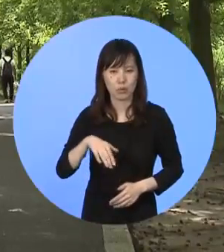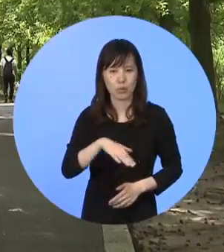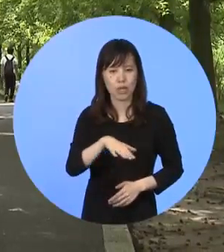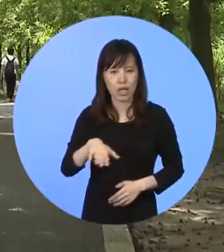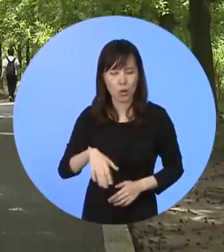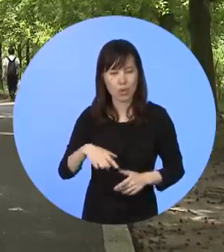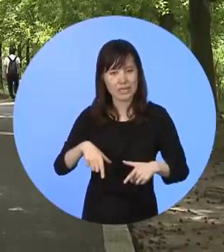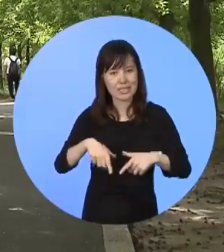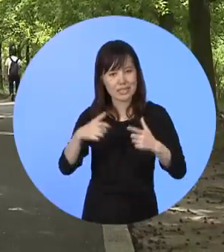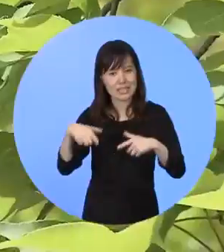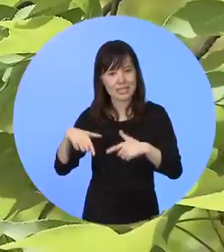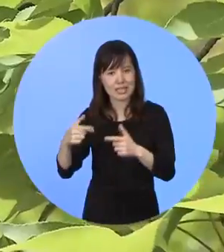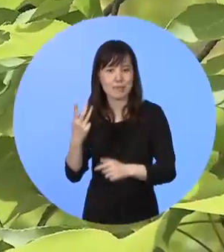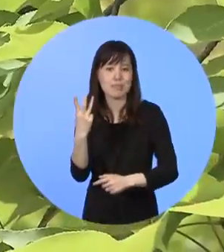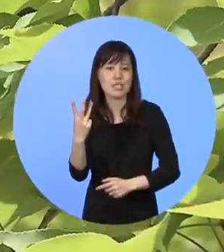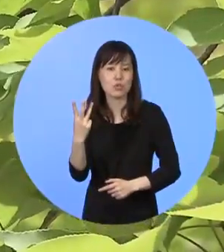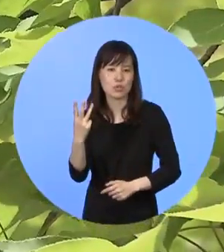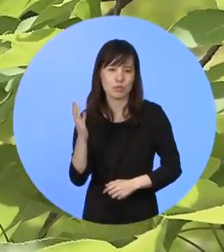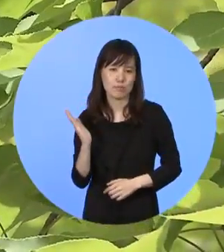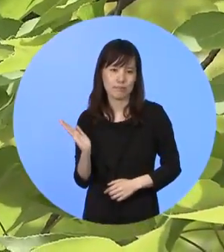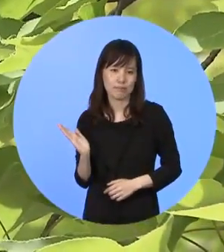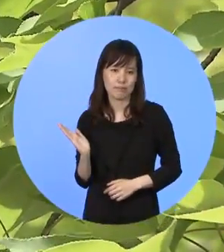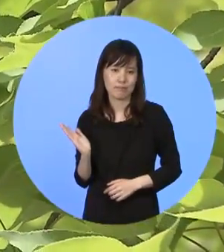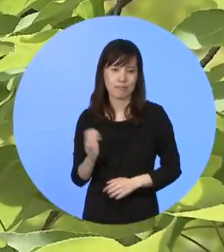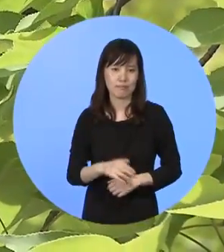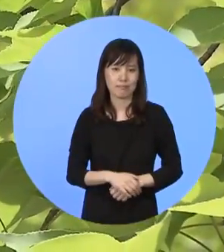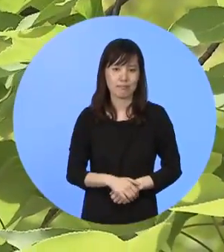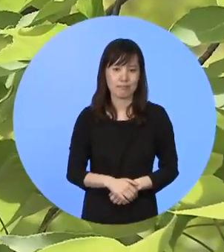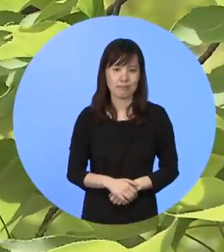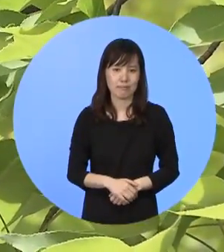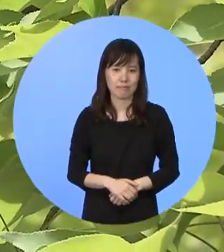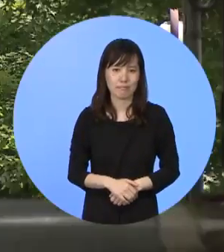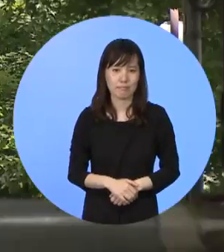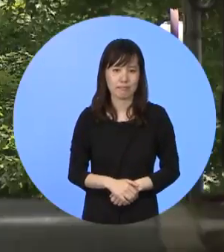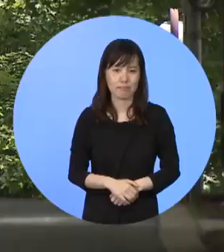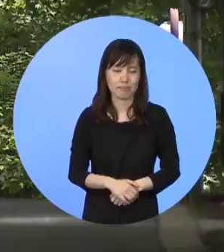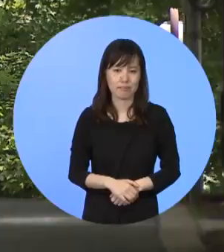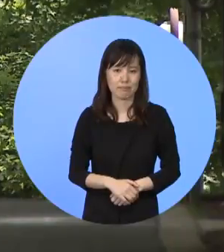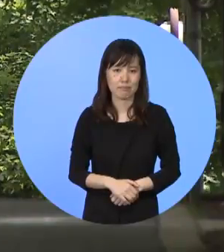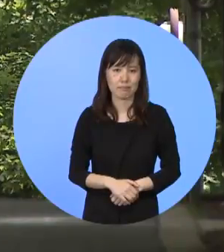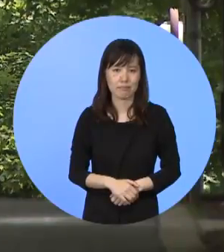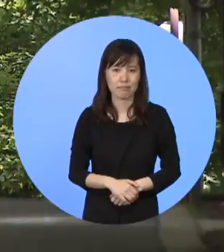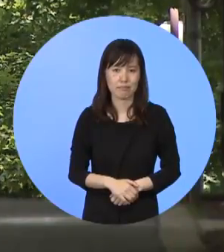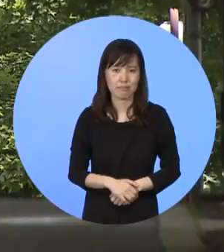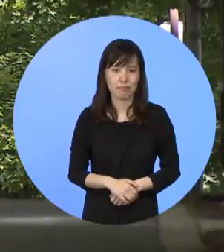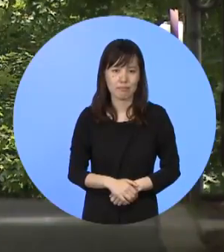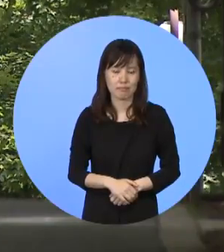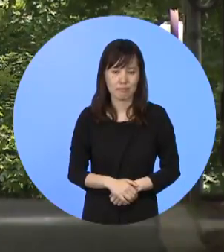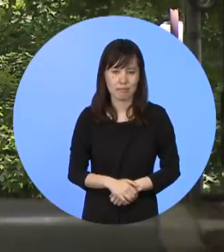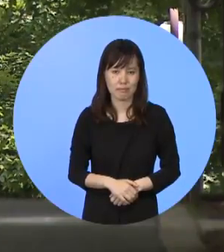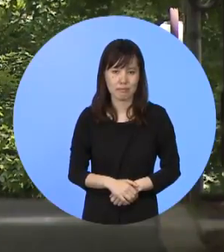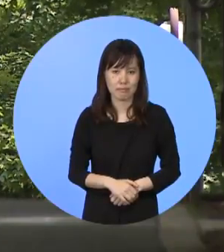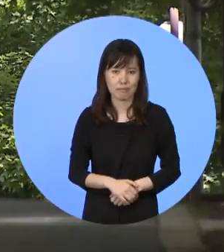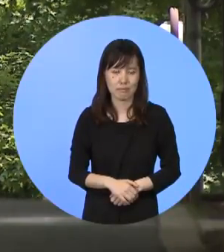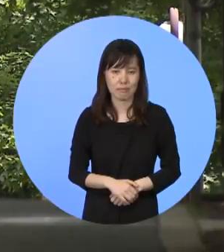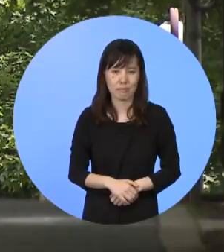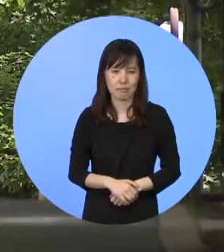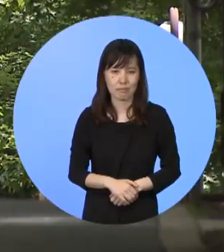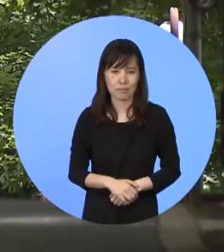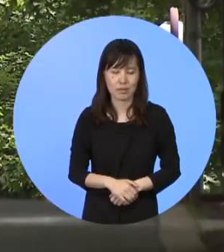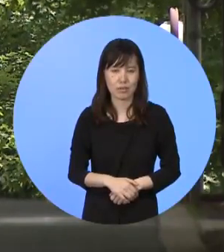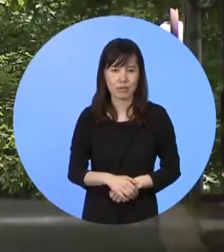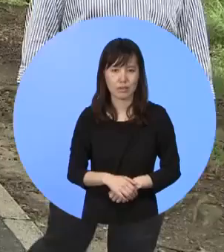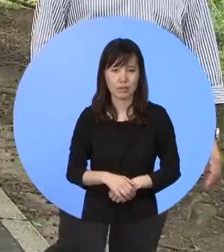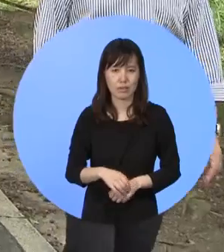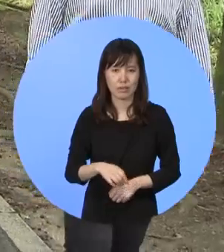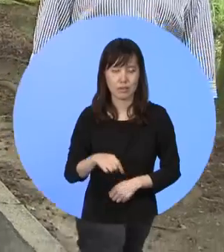つの木が植えられてまして、東海で、アメリカ風、台湾風という3つの木が植えられてるんですけど、色とは直接関係な